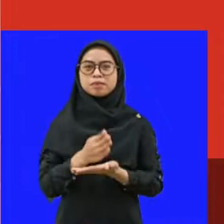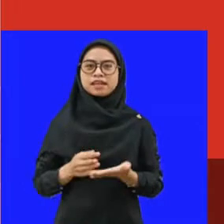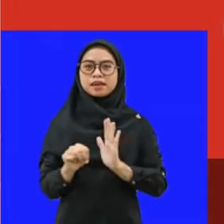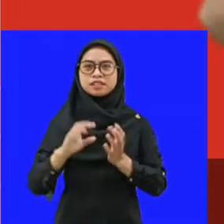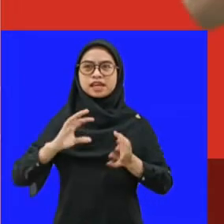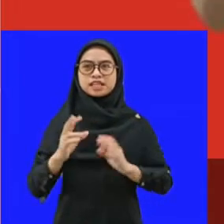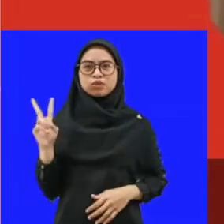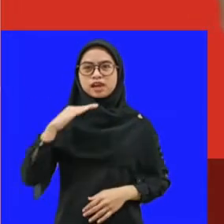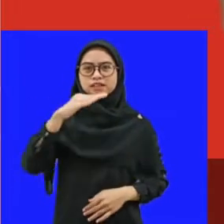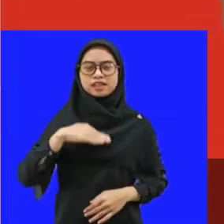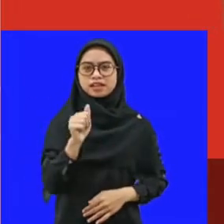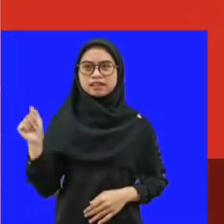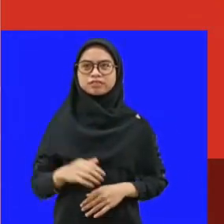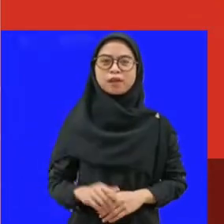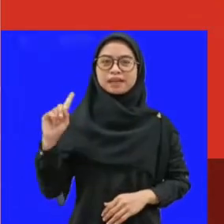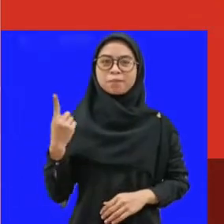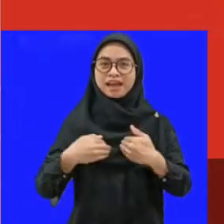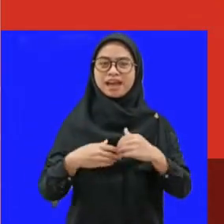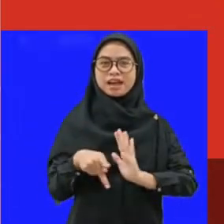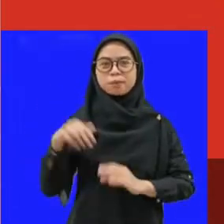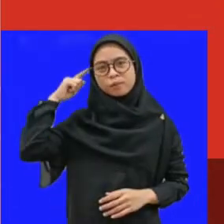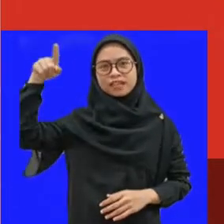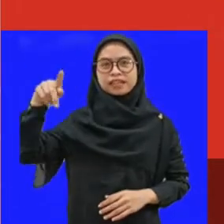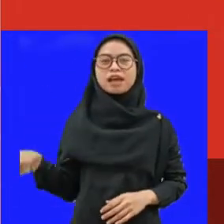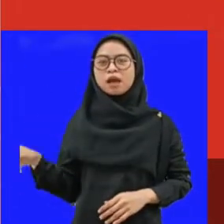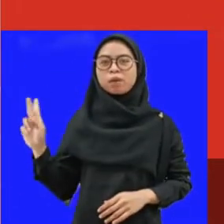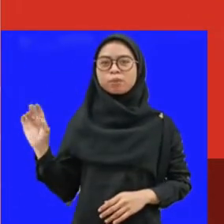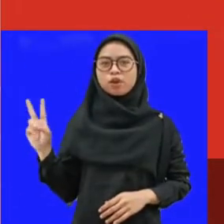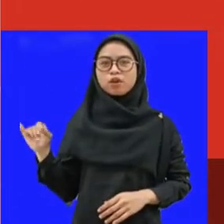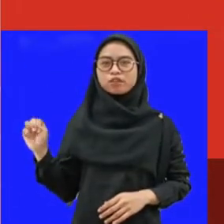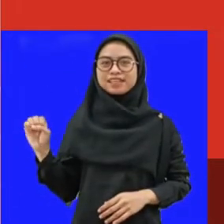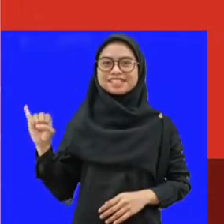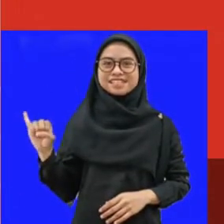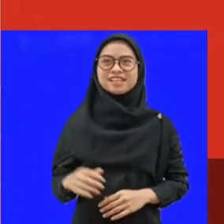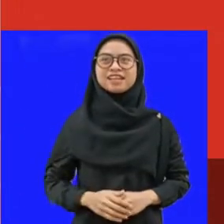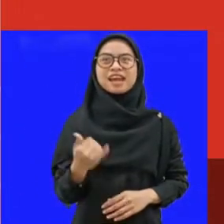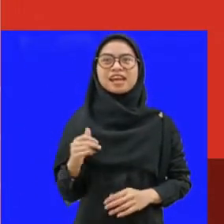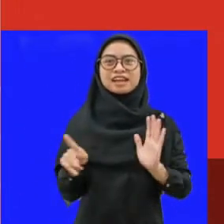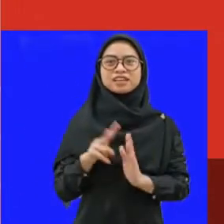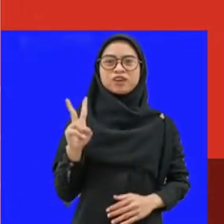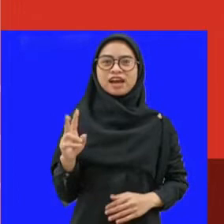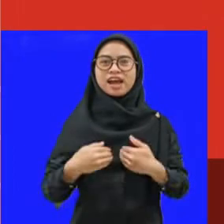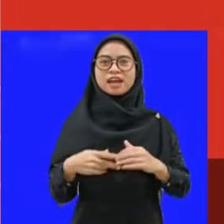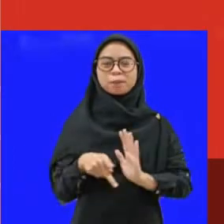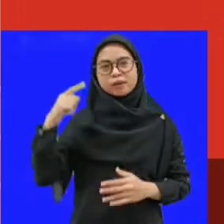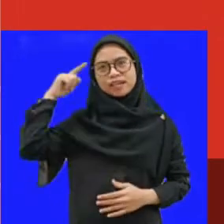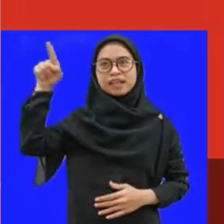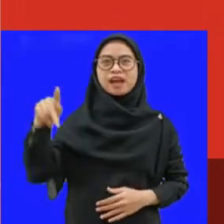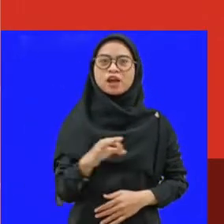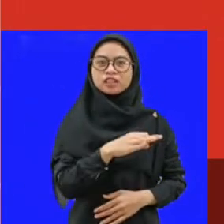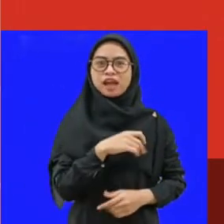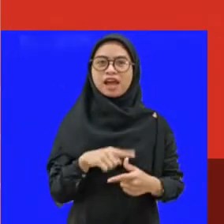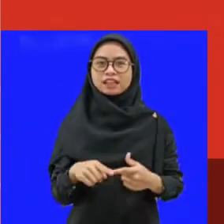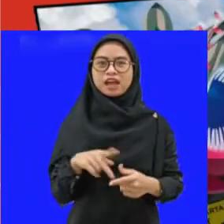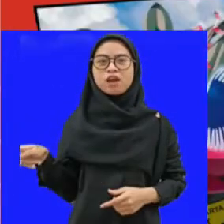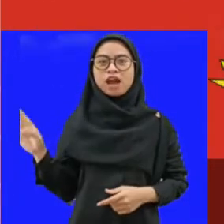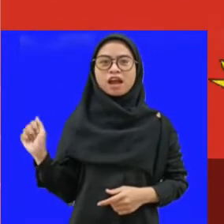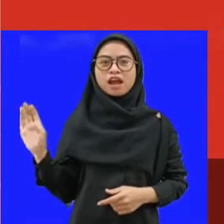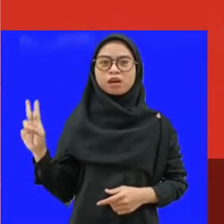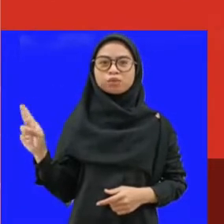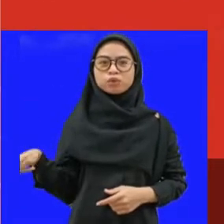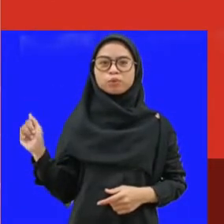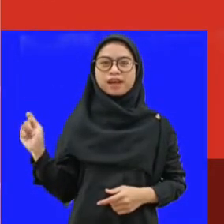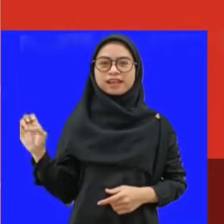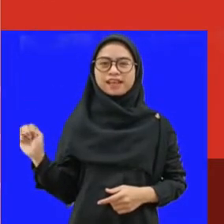daerah dibagi menjadi dua tingkatan. Pertama, ada pemerintah provinsi. Yang kedua, ada pemerintah kota